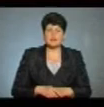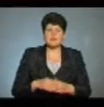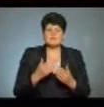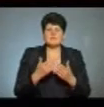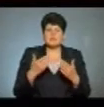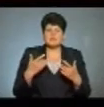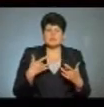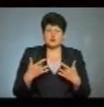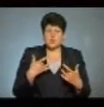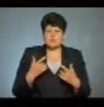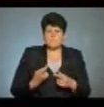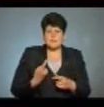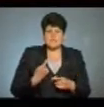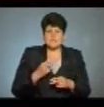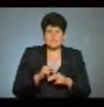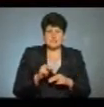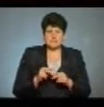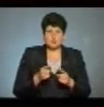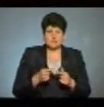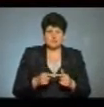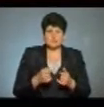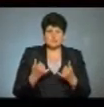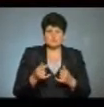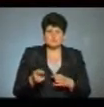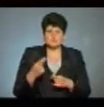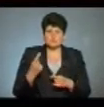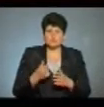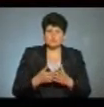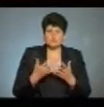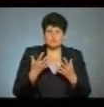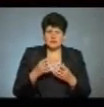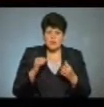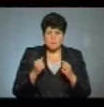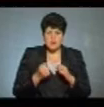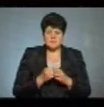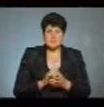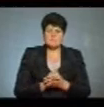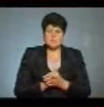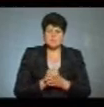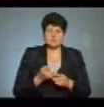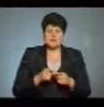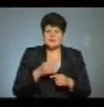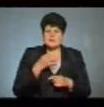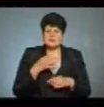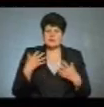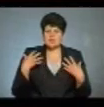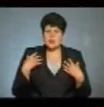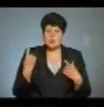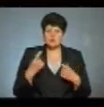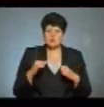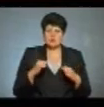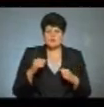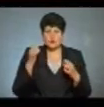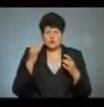виставки, концерти і майстер-класи організували на Тернопільщині до Дня пам'яті і примирення. Про це розповів начальник обласного управління